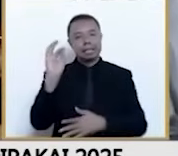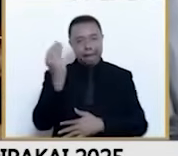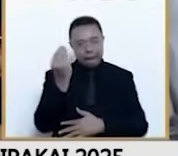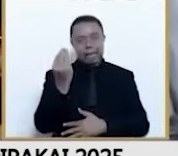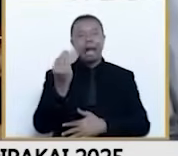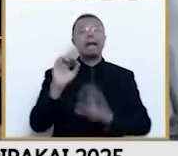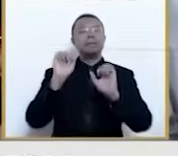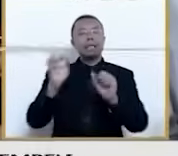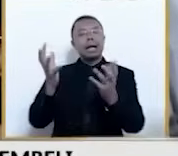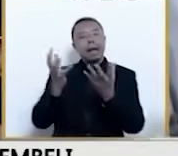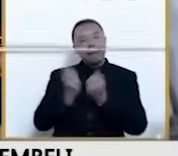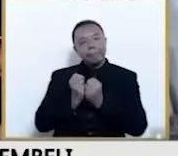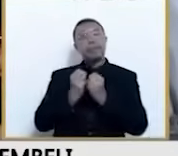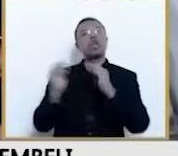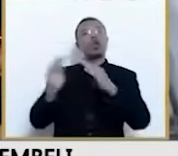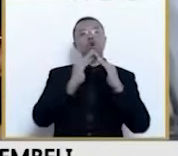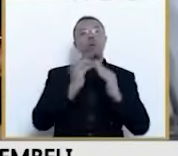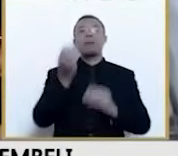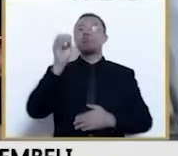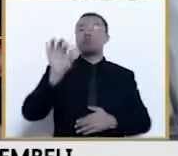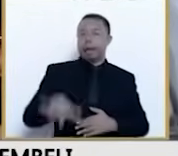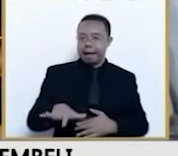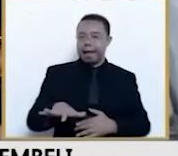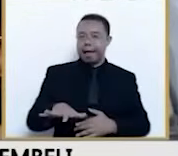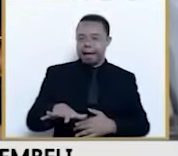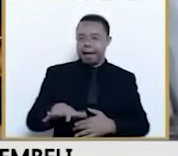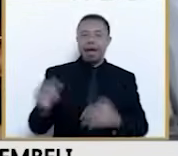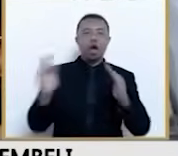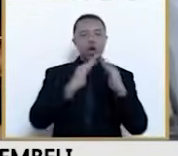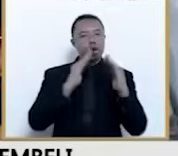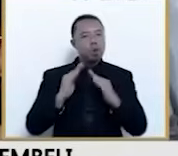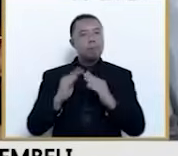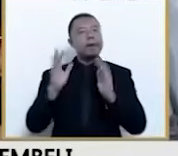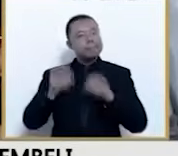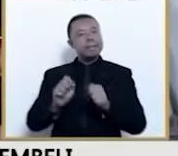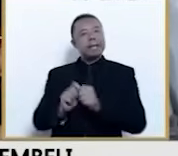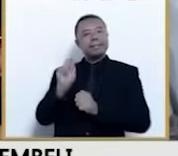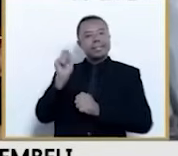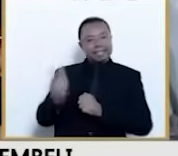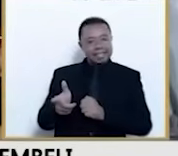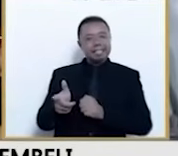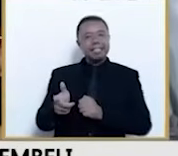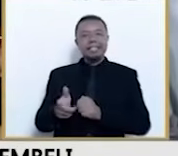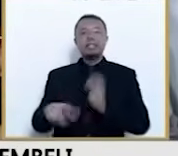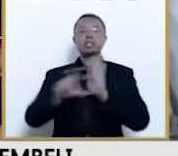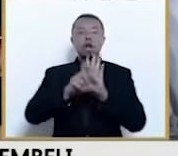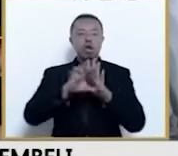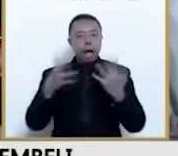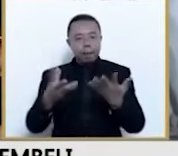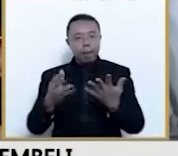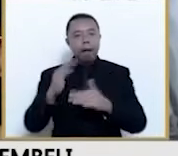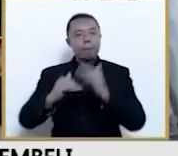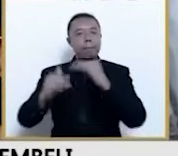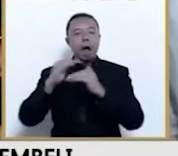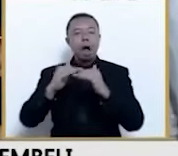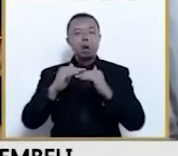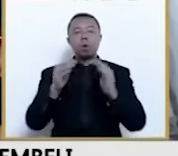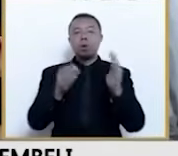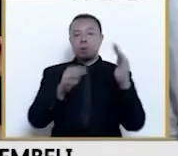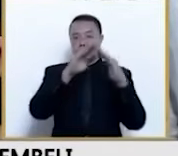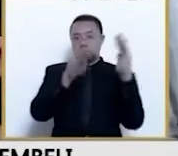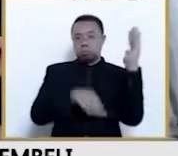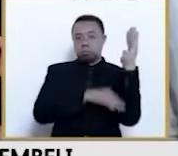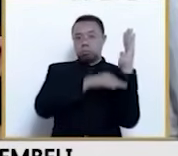Jakarta bisa mendapatkan hunian yang murah, hunian yang terjangkau. Nah, diantaranya adalah membangun hunian vertikal